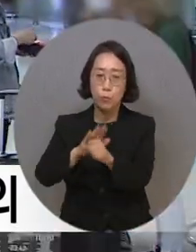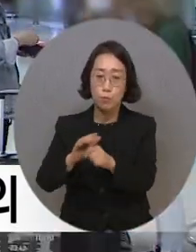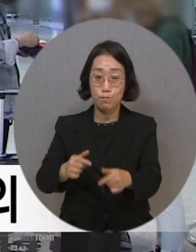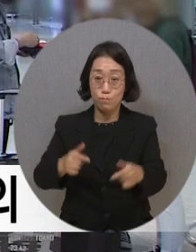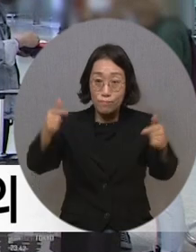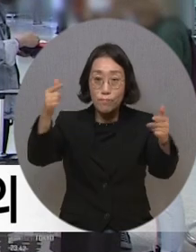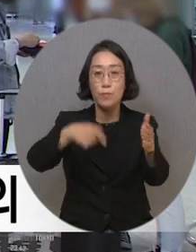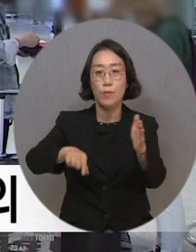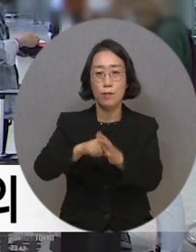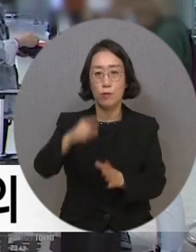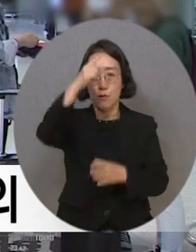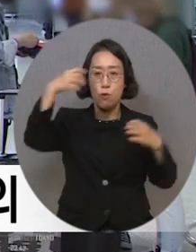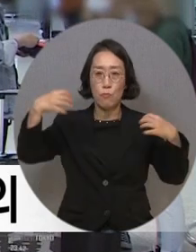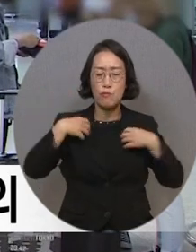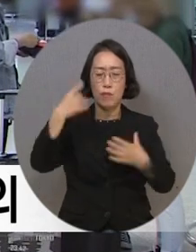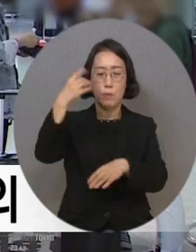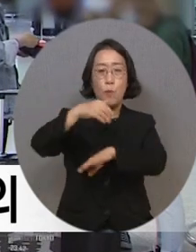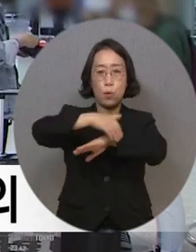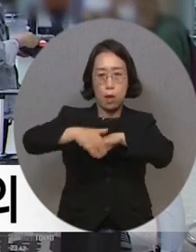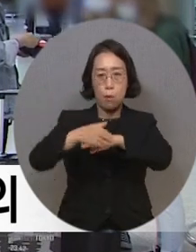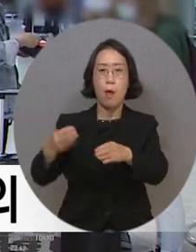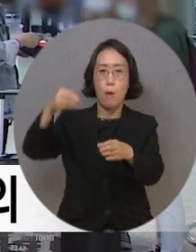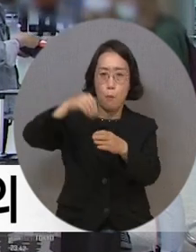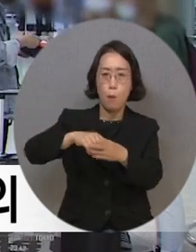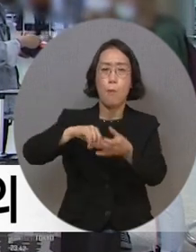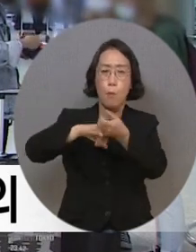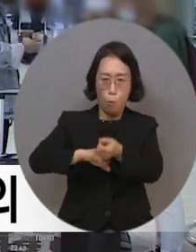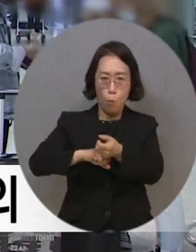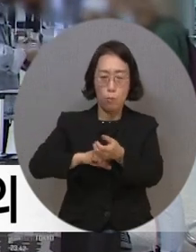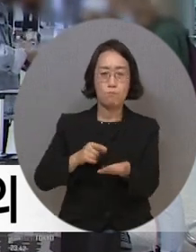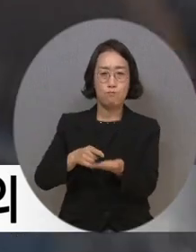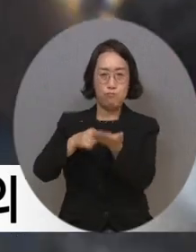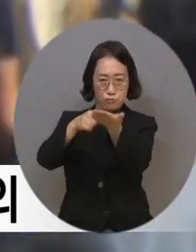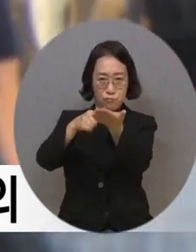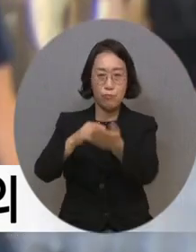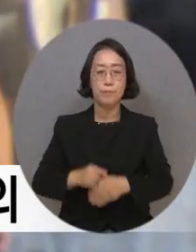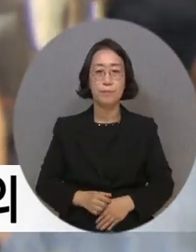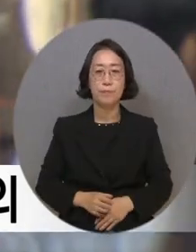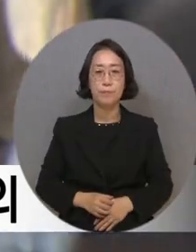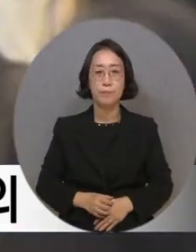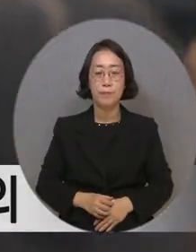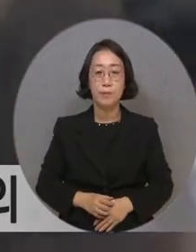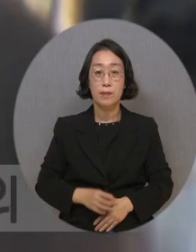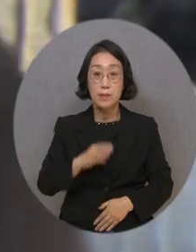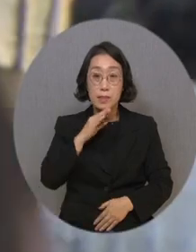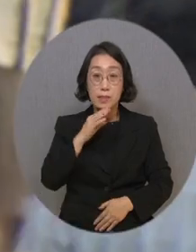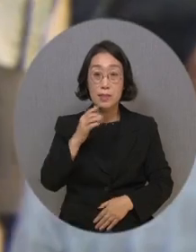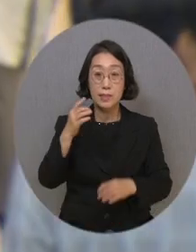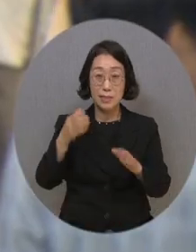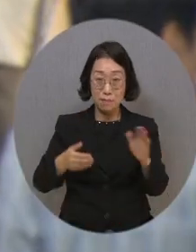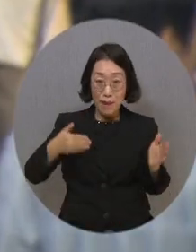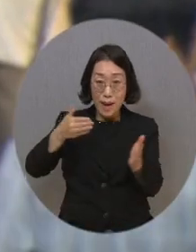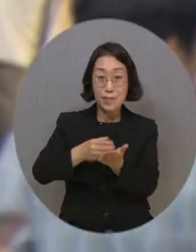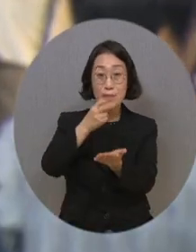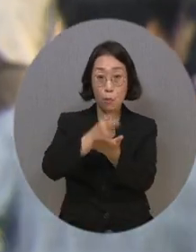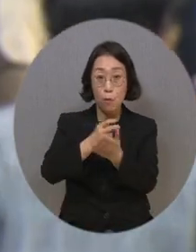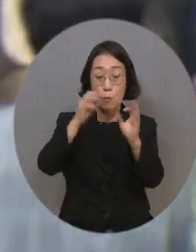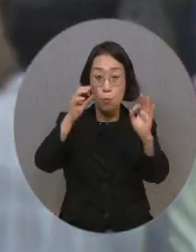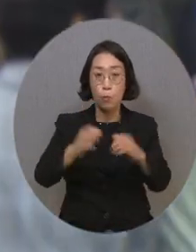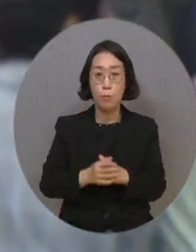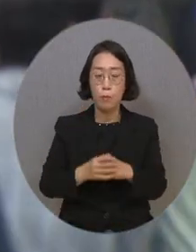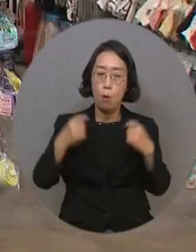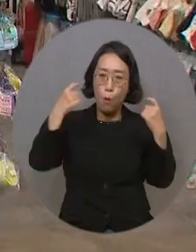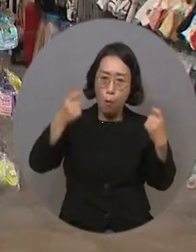사항을 정부의 기본 계획에 포함하도록 하는 내용이 담겼습니다. 현행 관광기본법에 따르면